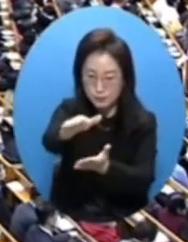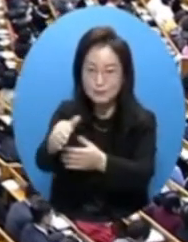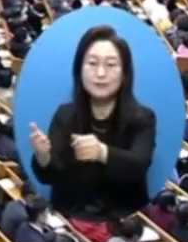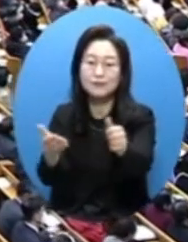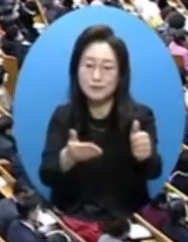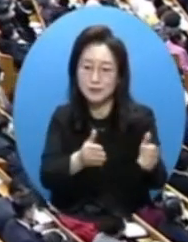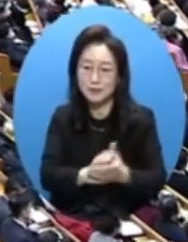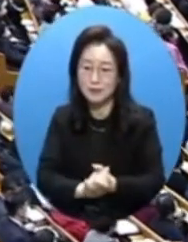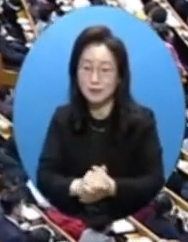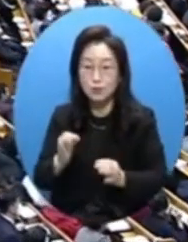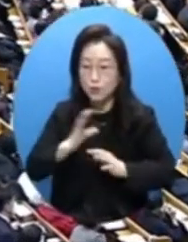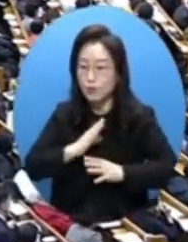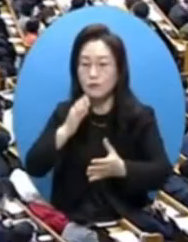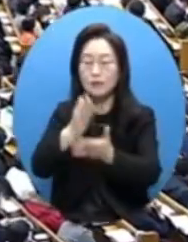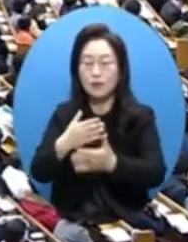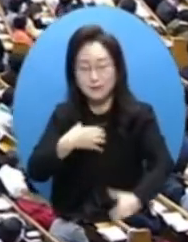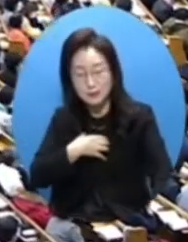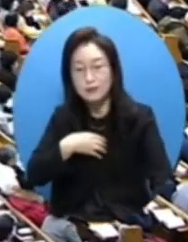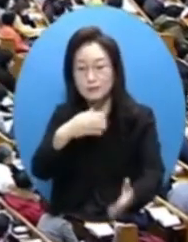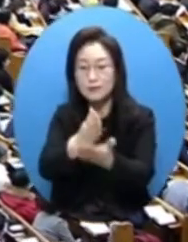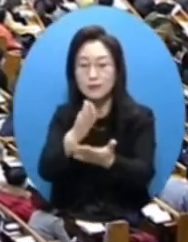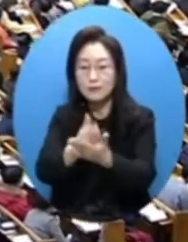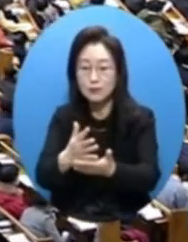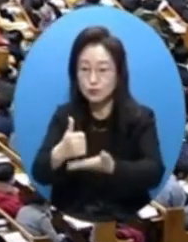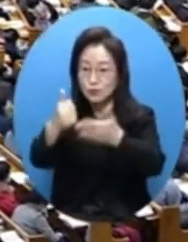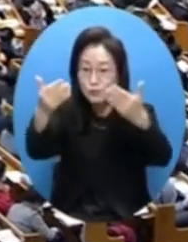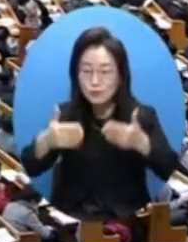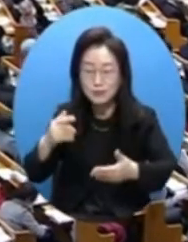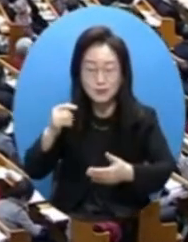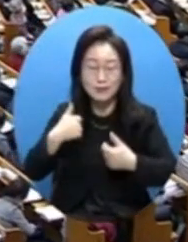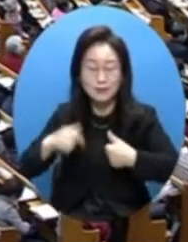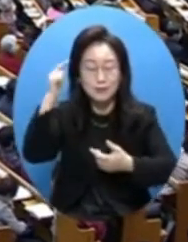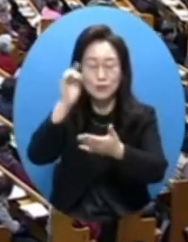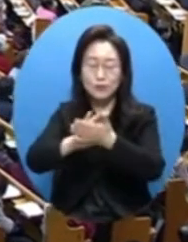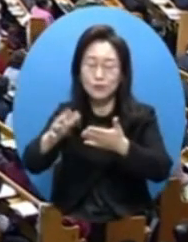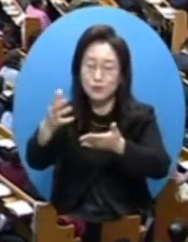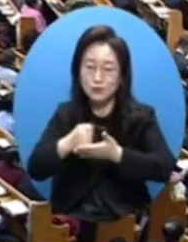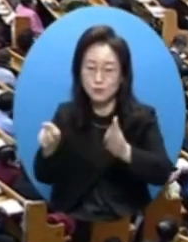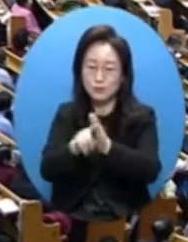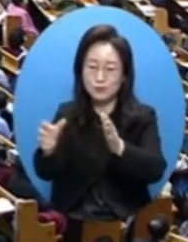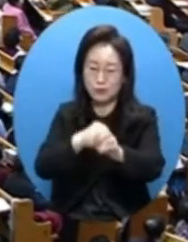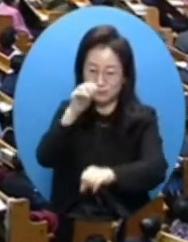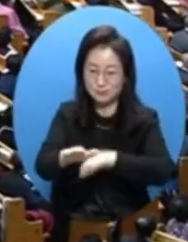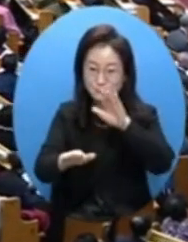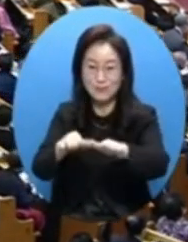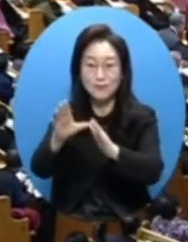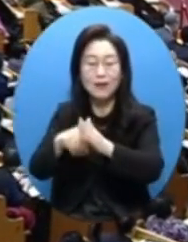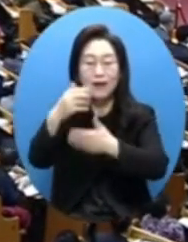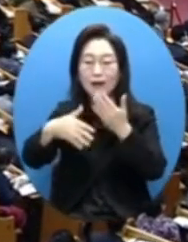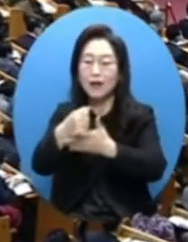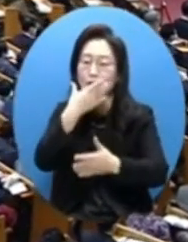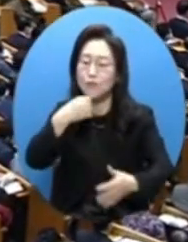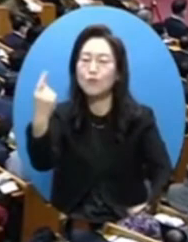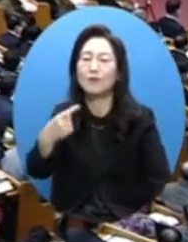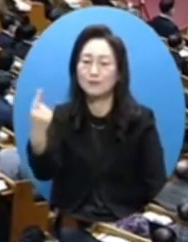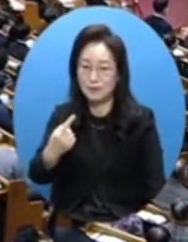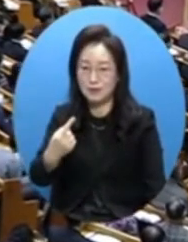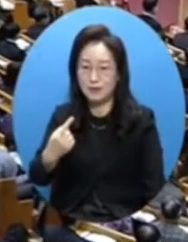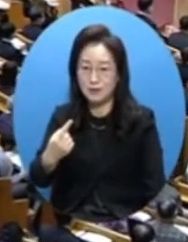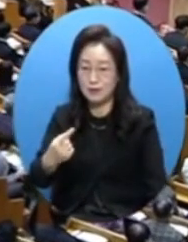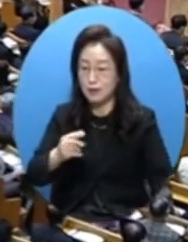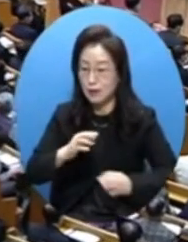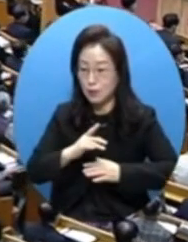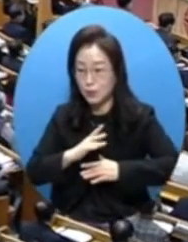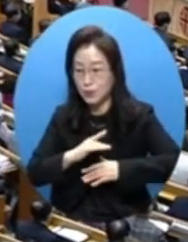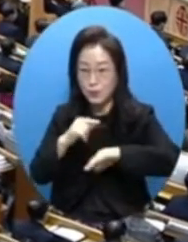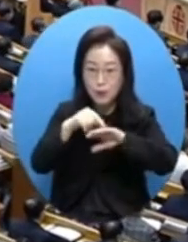것입니다. 놀라지 말고 걱정하지 말고 주님신 기쁨과 평안을 가지고 믿음으로 전쟁에 나갈 때 하나님의 복이 임하게 되는 것입니다. 두려운